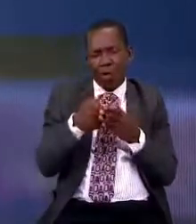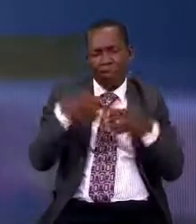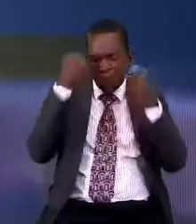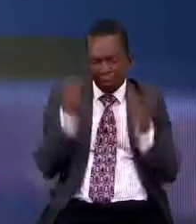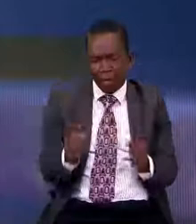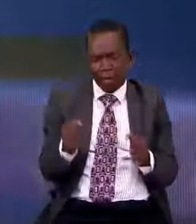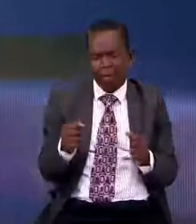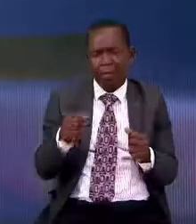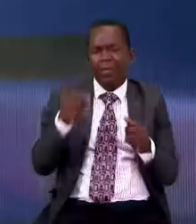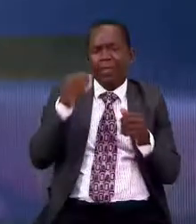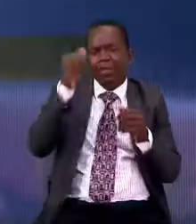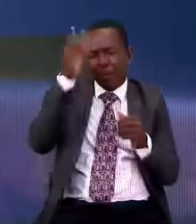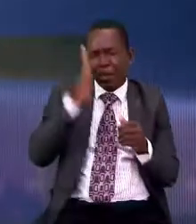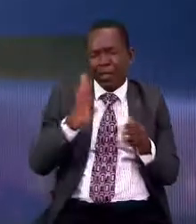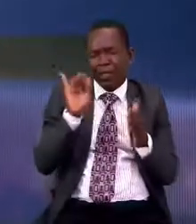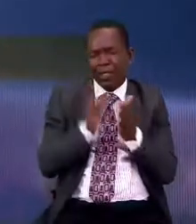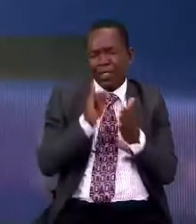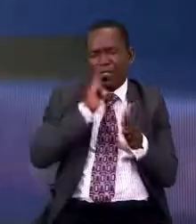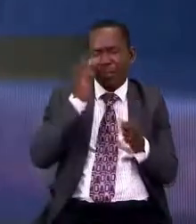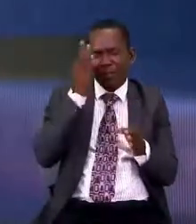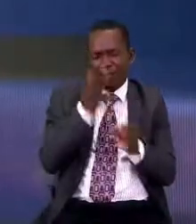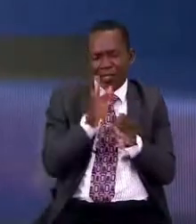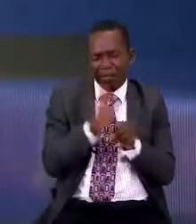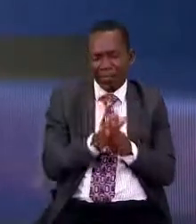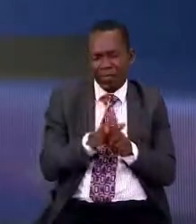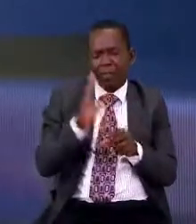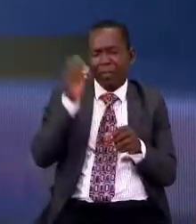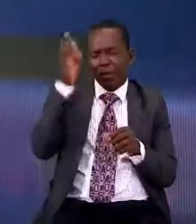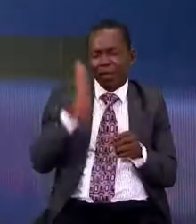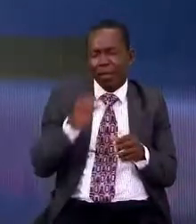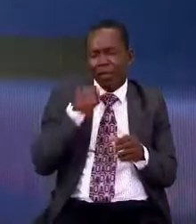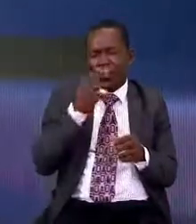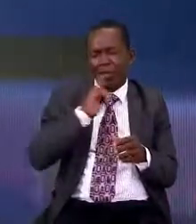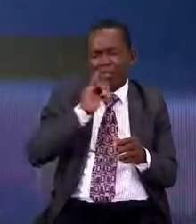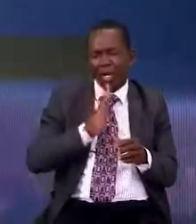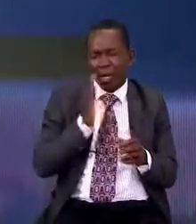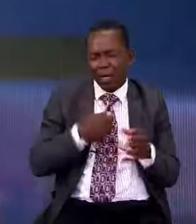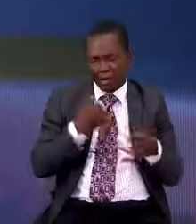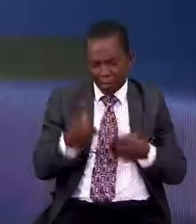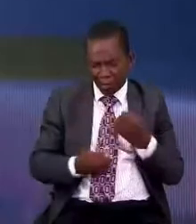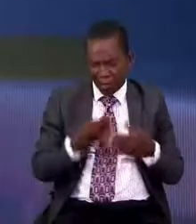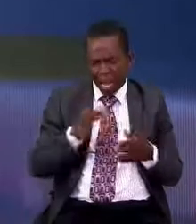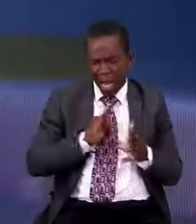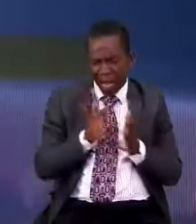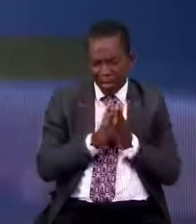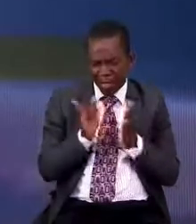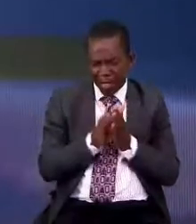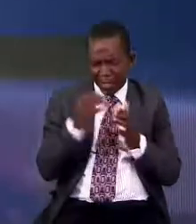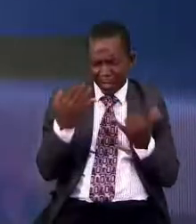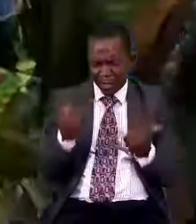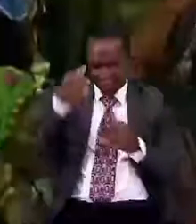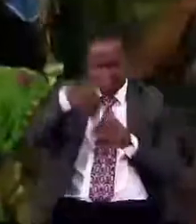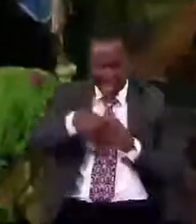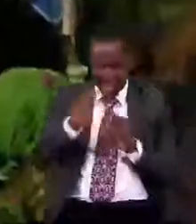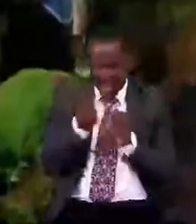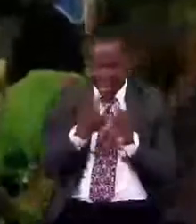joie, Seigneur, je prie que ce soit partout, dans tous les cœurs, qu'il y ait la joie